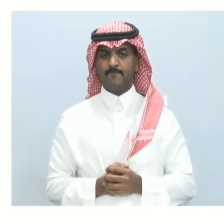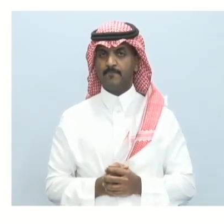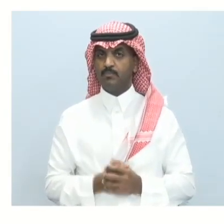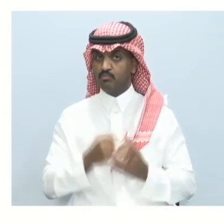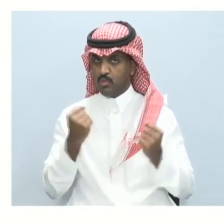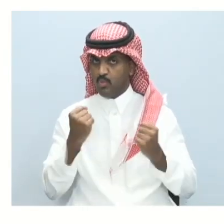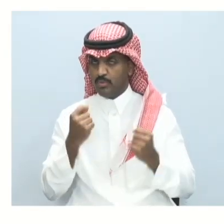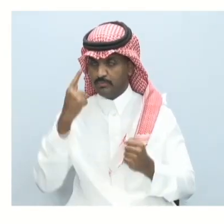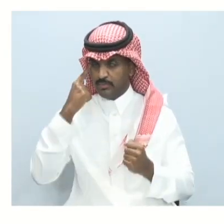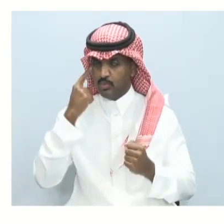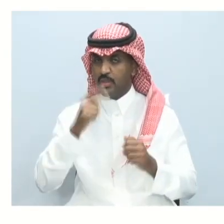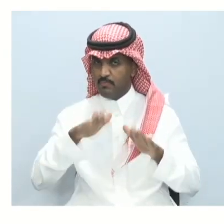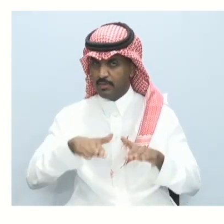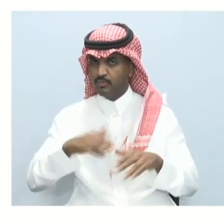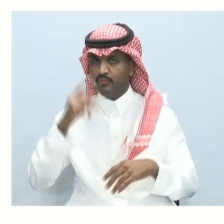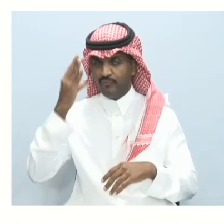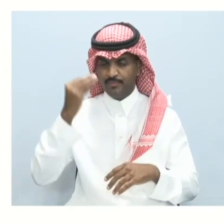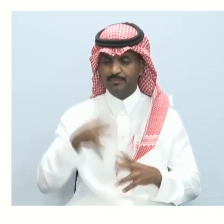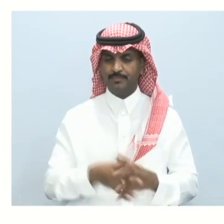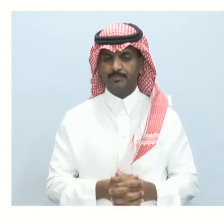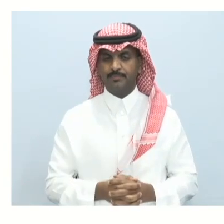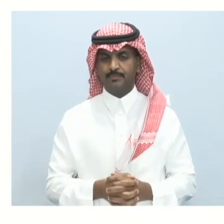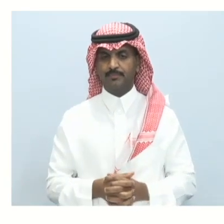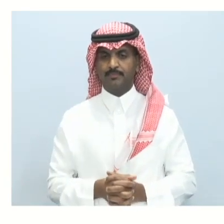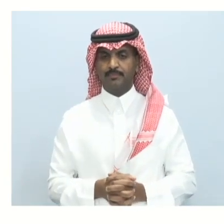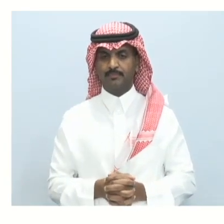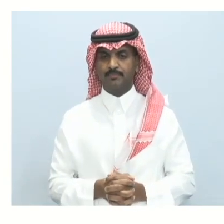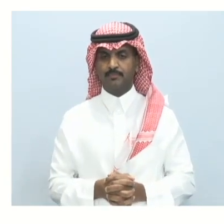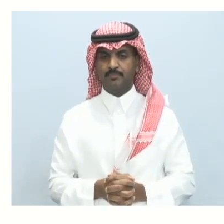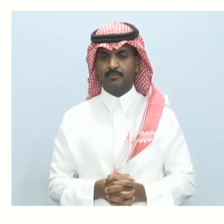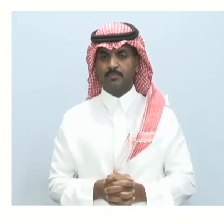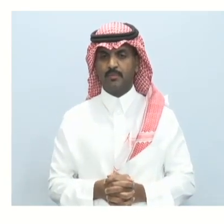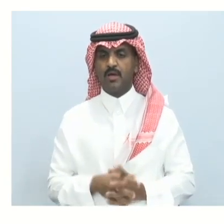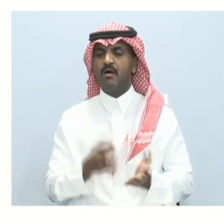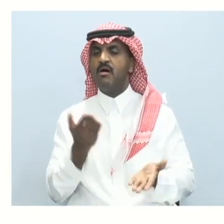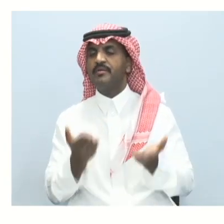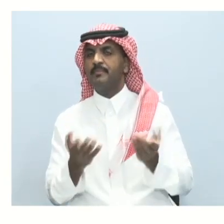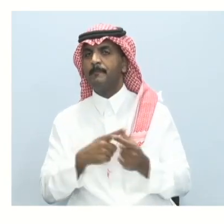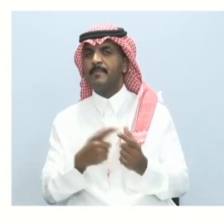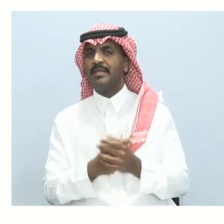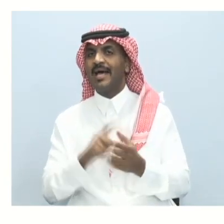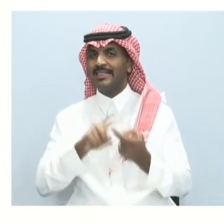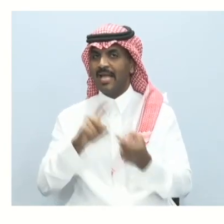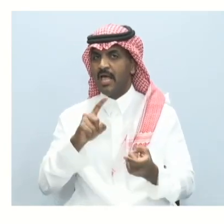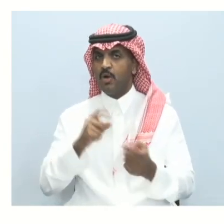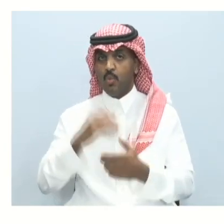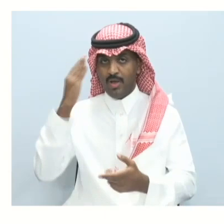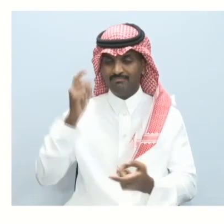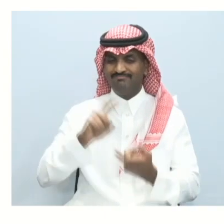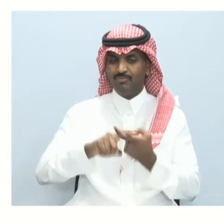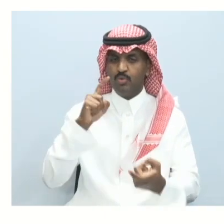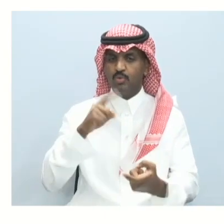عندنا الفهم والاستيعاب لهذا الدرس هنا قارن بين الطلاق والخلع